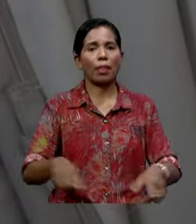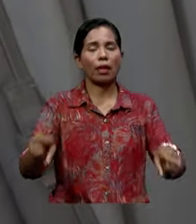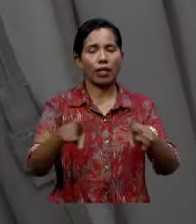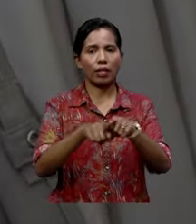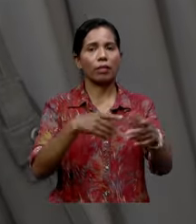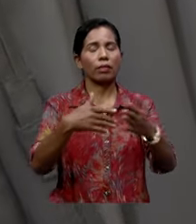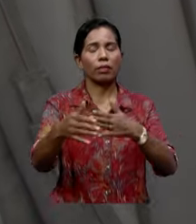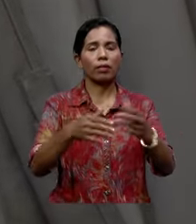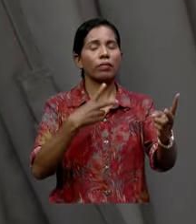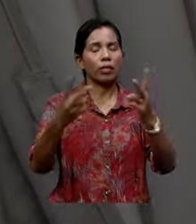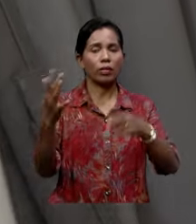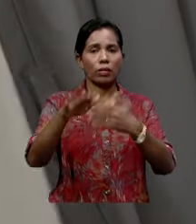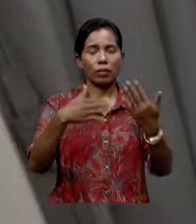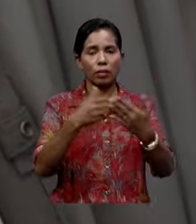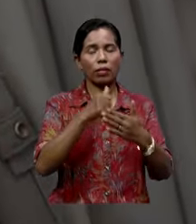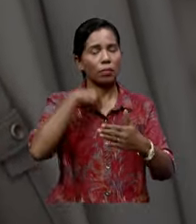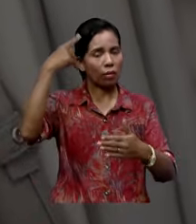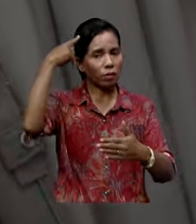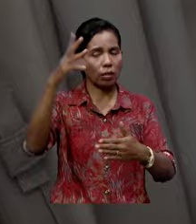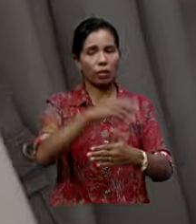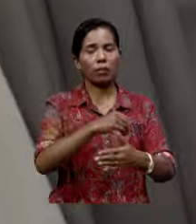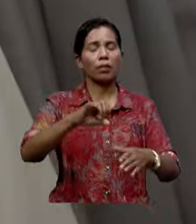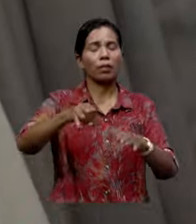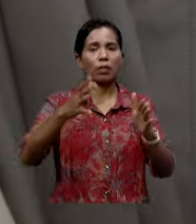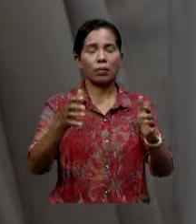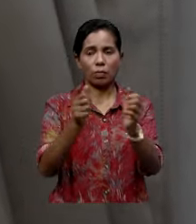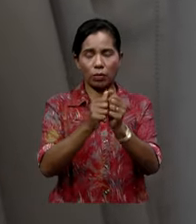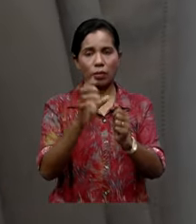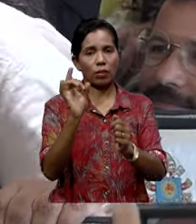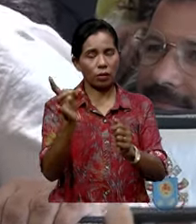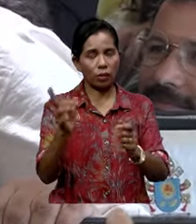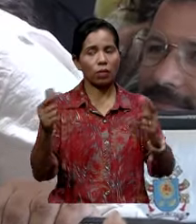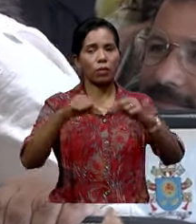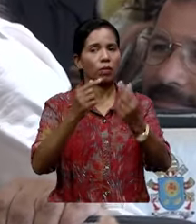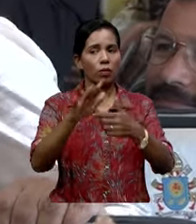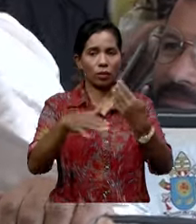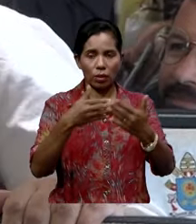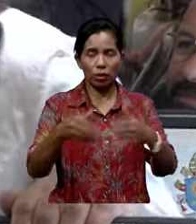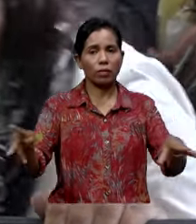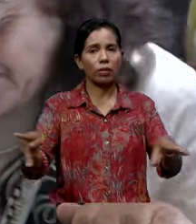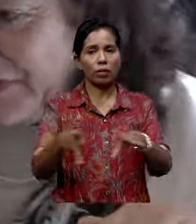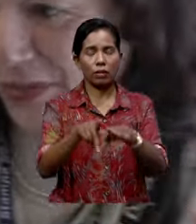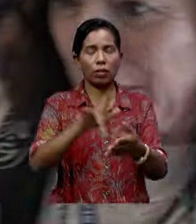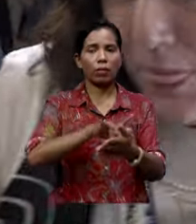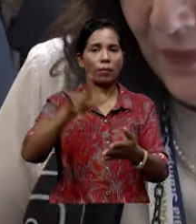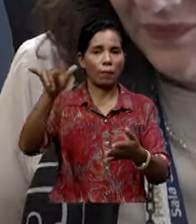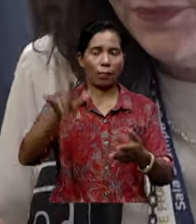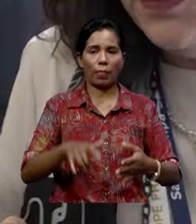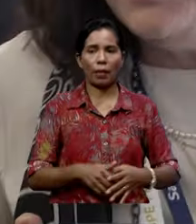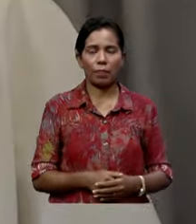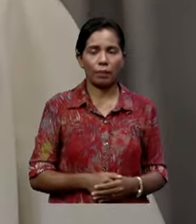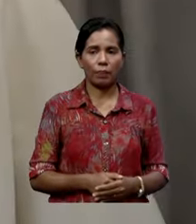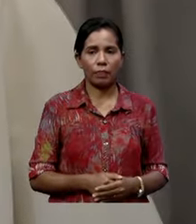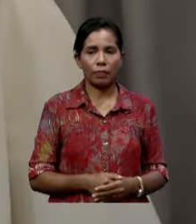bebain e ne viagem sira, Papa Francisco cumprimenta jornalista besik walunulu no equipa tomak nebe hola parte e vo papal.